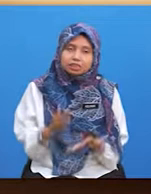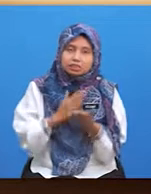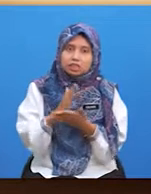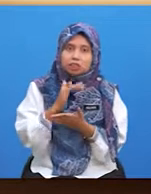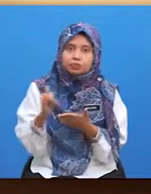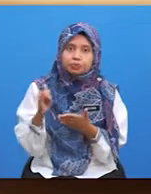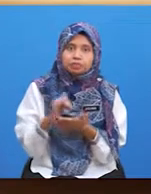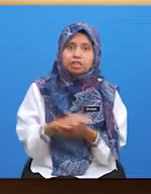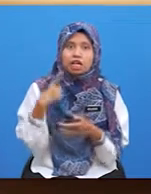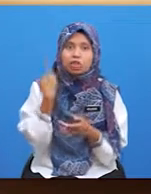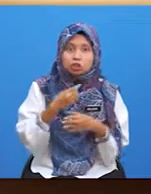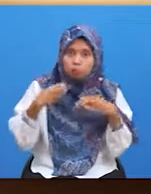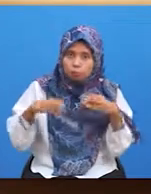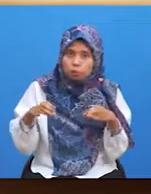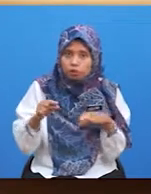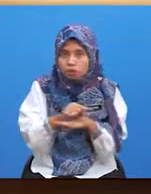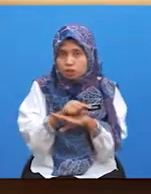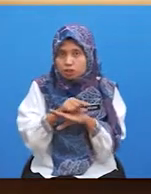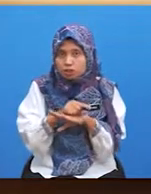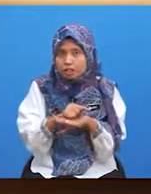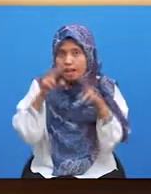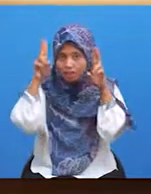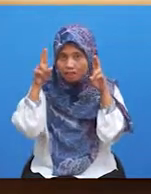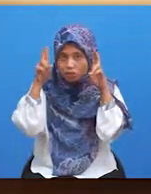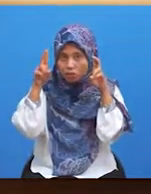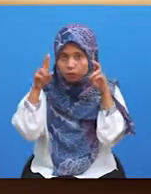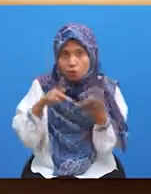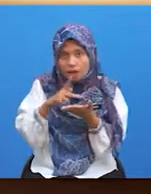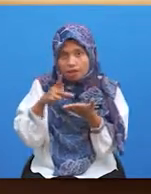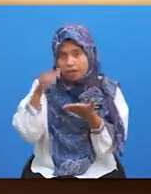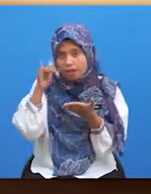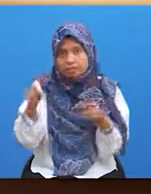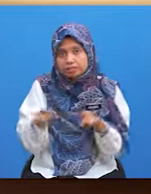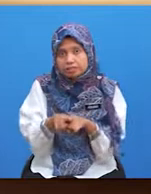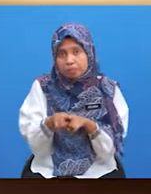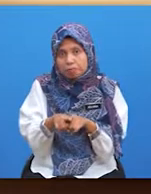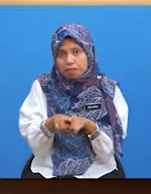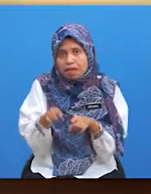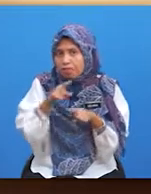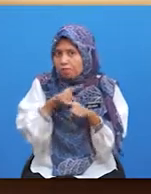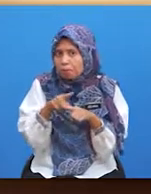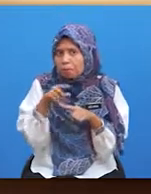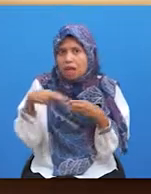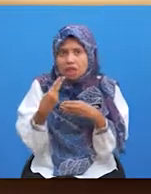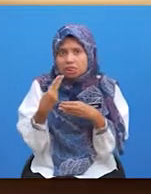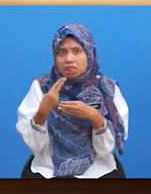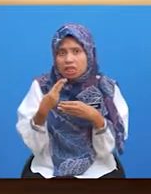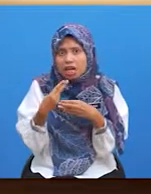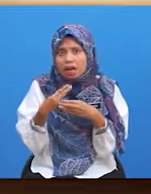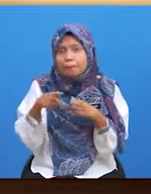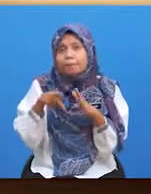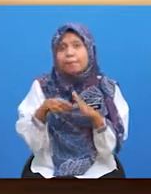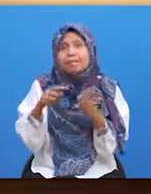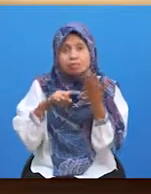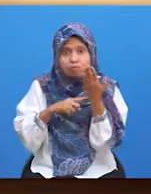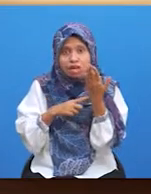Seterusnya, kita cuba gunakan tajuk karangan yang sama tetapi menghasilkan